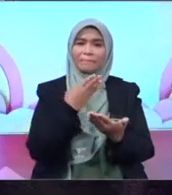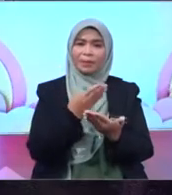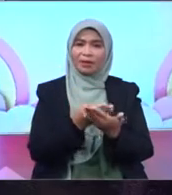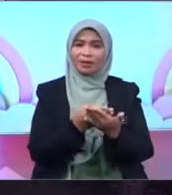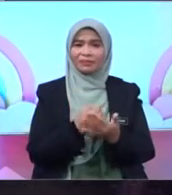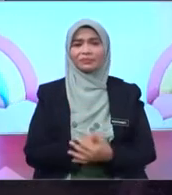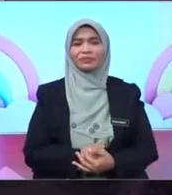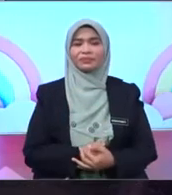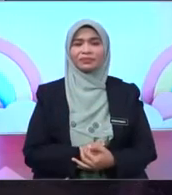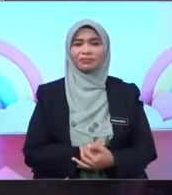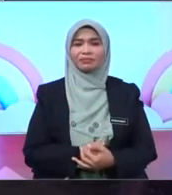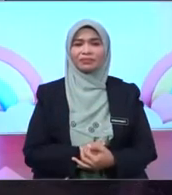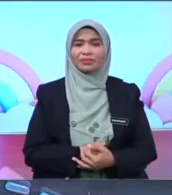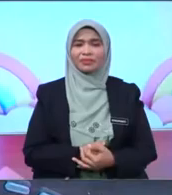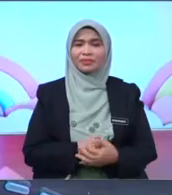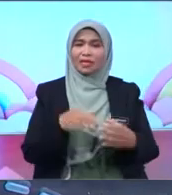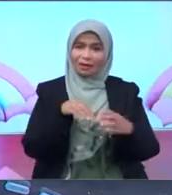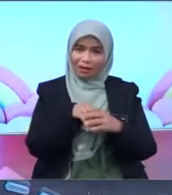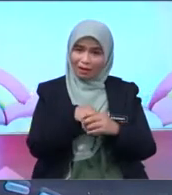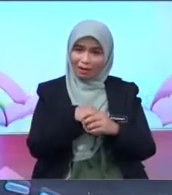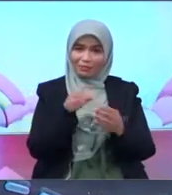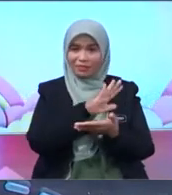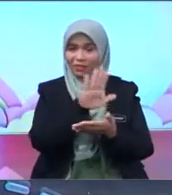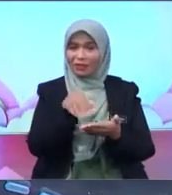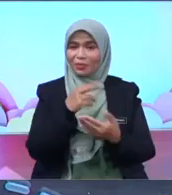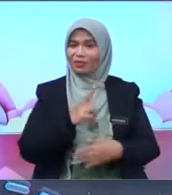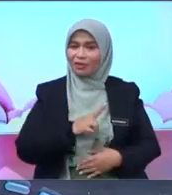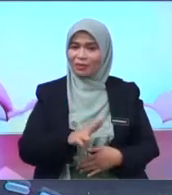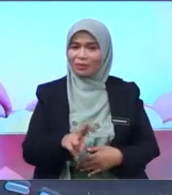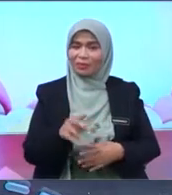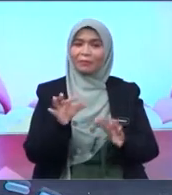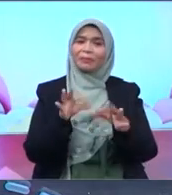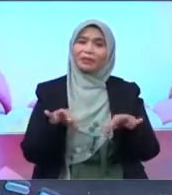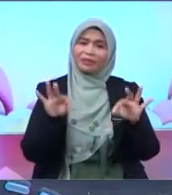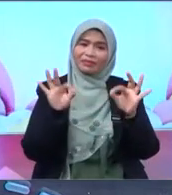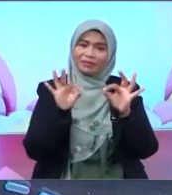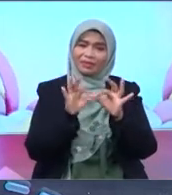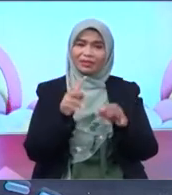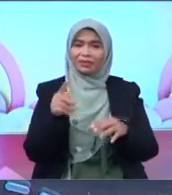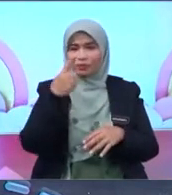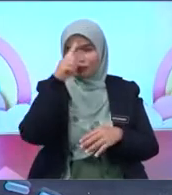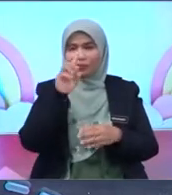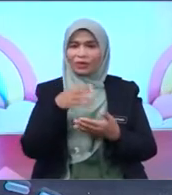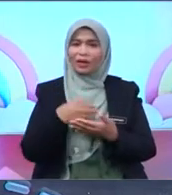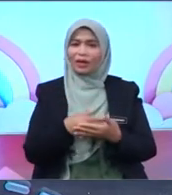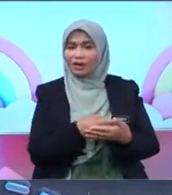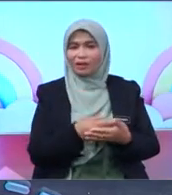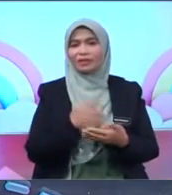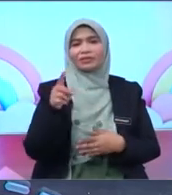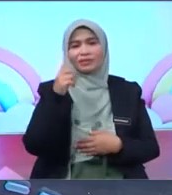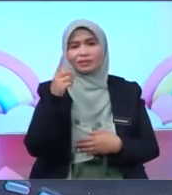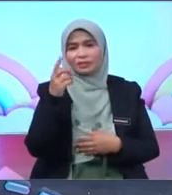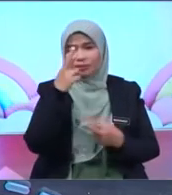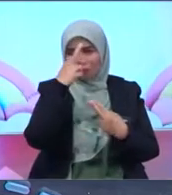God asakir dalam semua gammapoint orang KTP mementingkan untuk anak sejak semua hormati dan